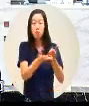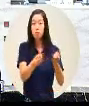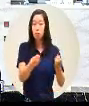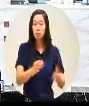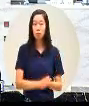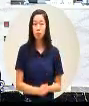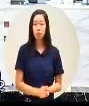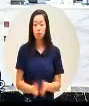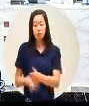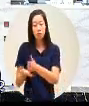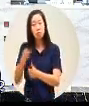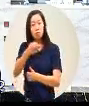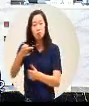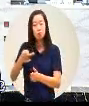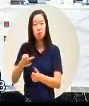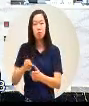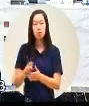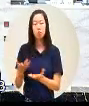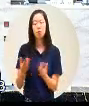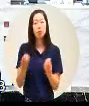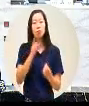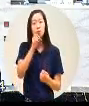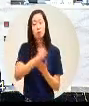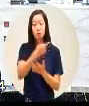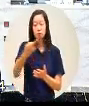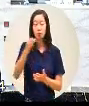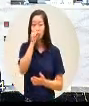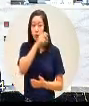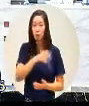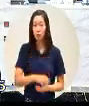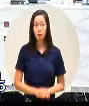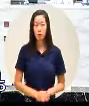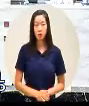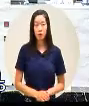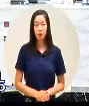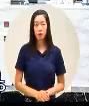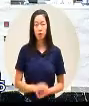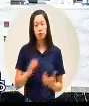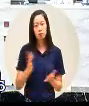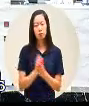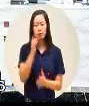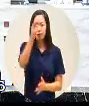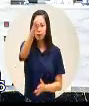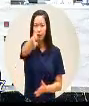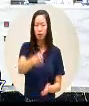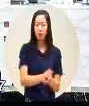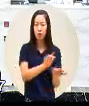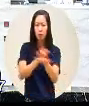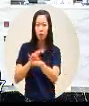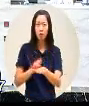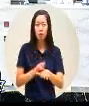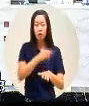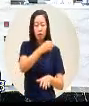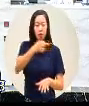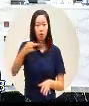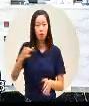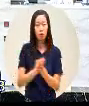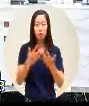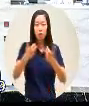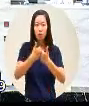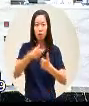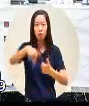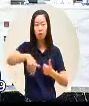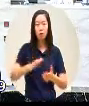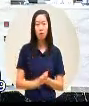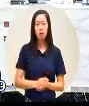啊鼓励你英文，不是讲英文歹啊？你讲话因伫个偏乡，你讲伊要接受英文的机会？绝对比平地